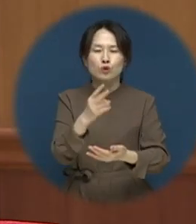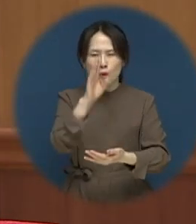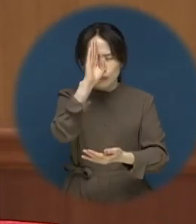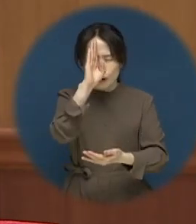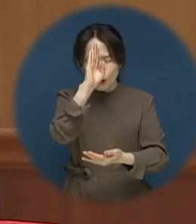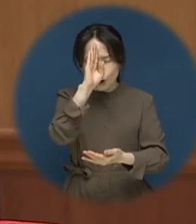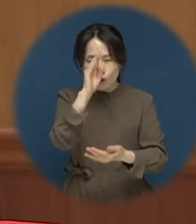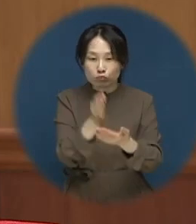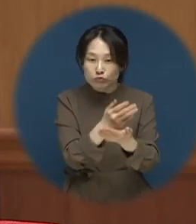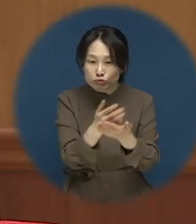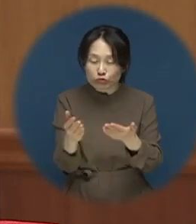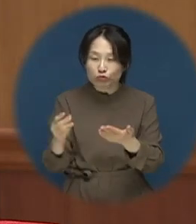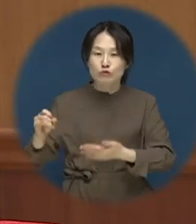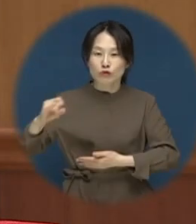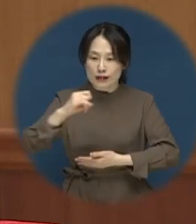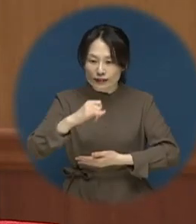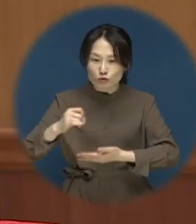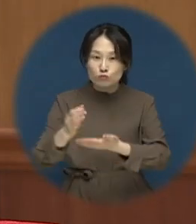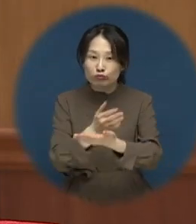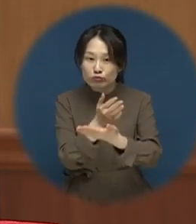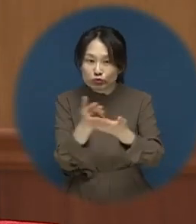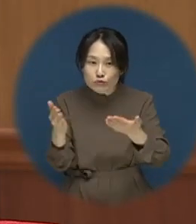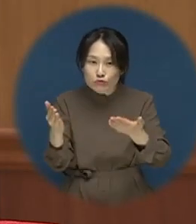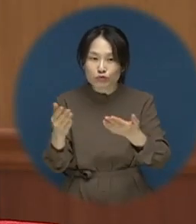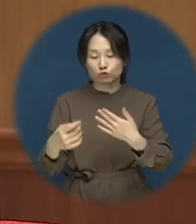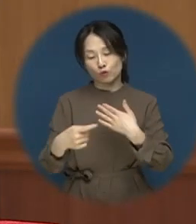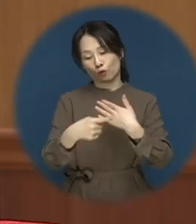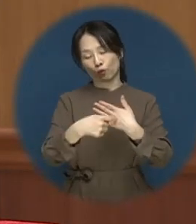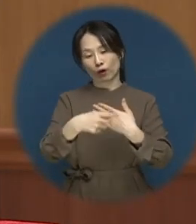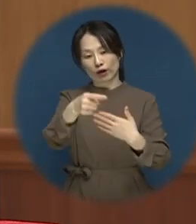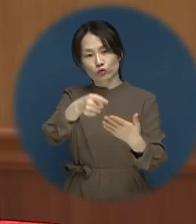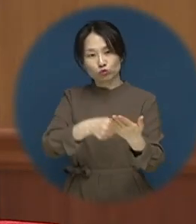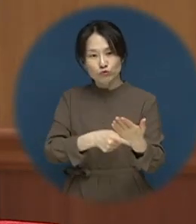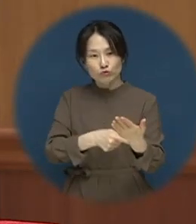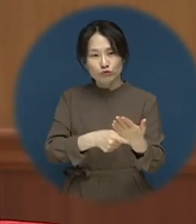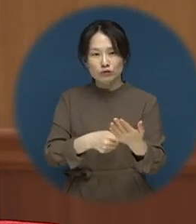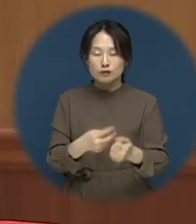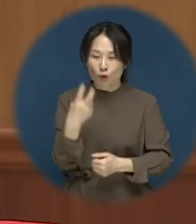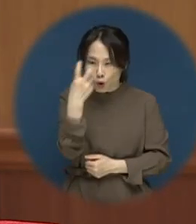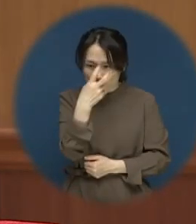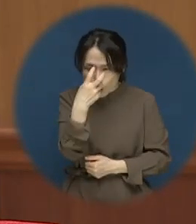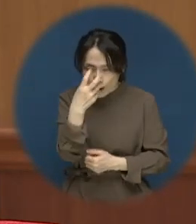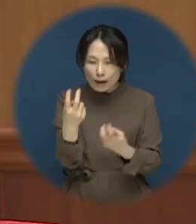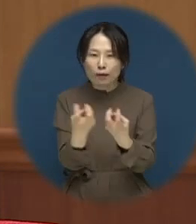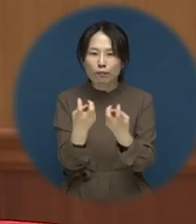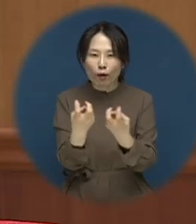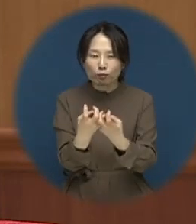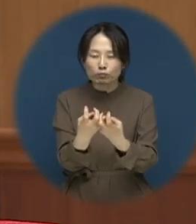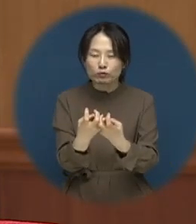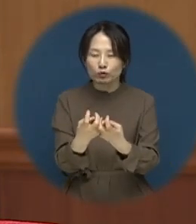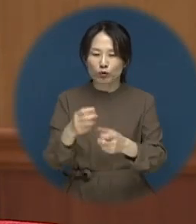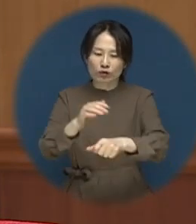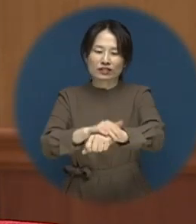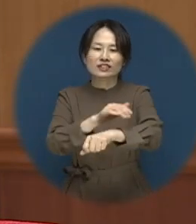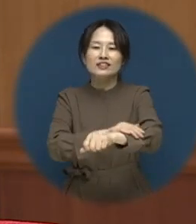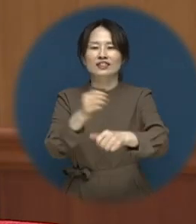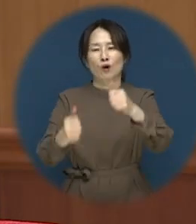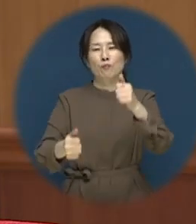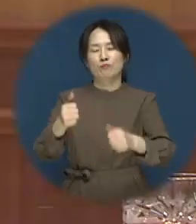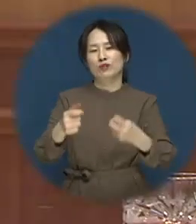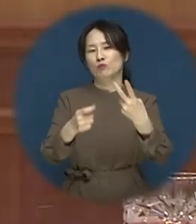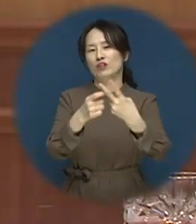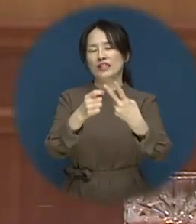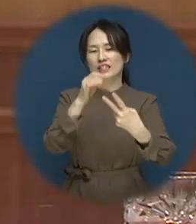분류, 네. 해충 분류, 그 다음에 외과 수술, 뭐 진단하는 법, 이런 아. 것들을 또 실기 시험을 보죠.